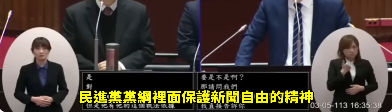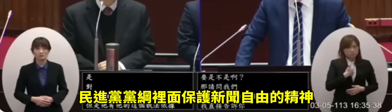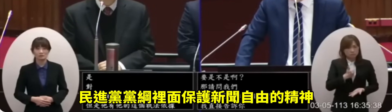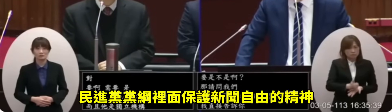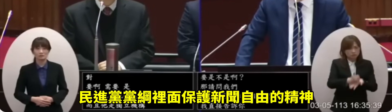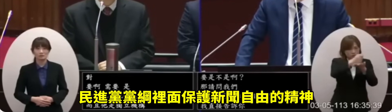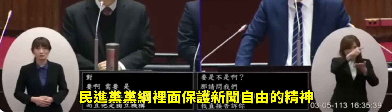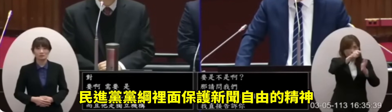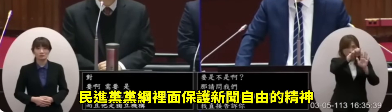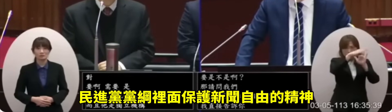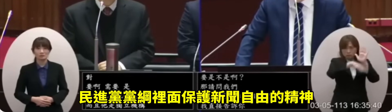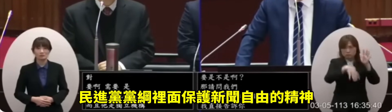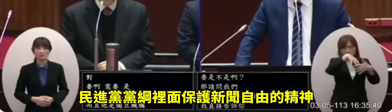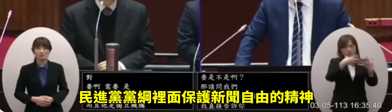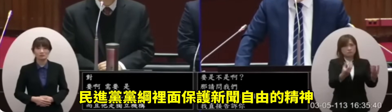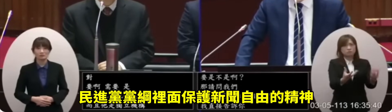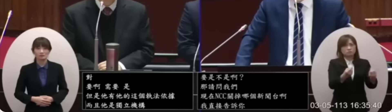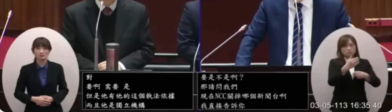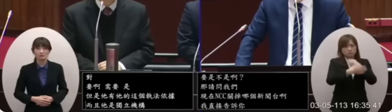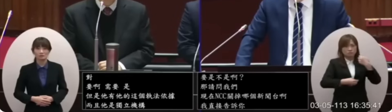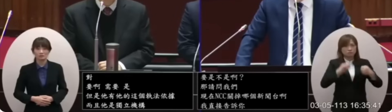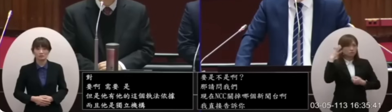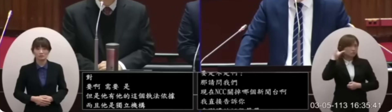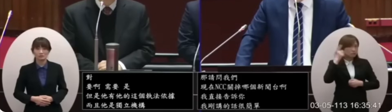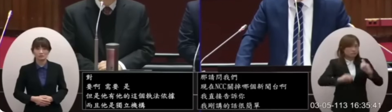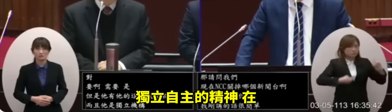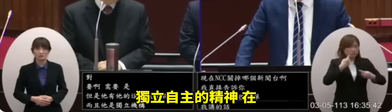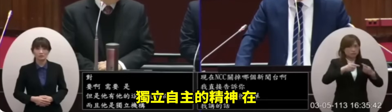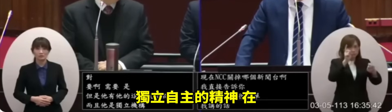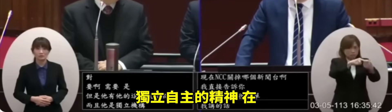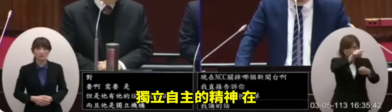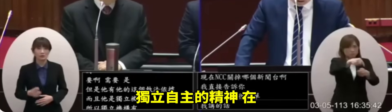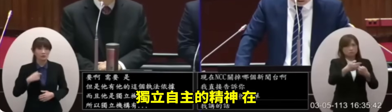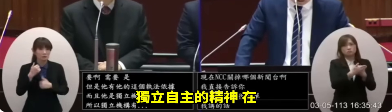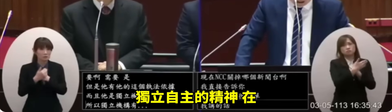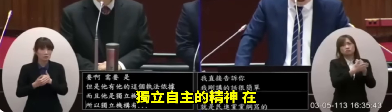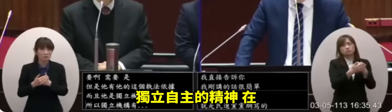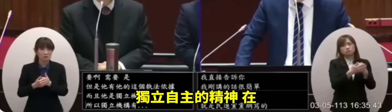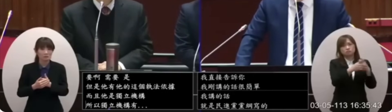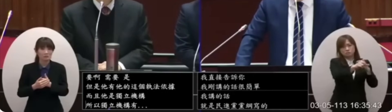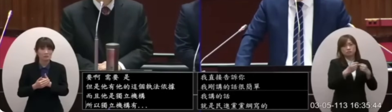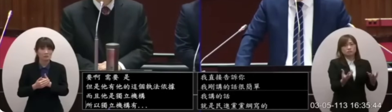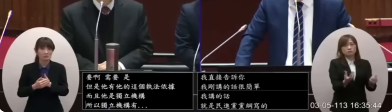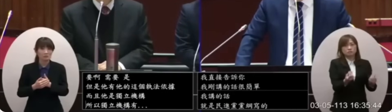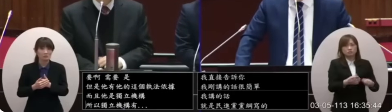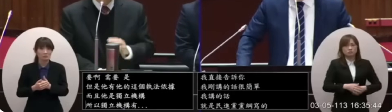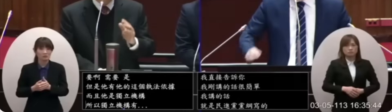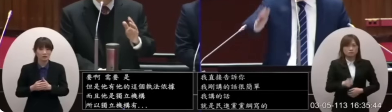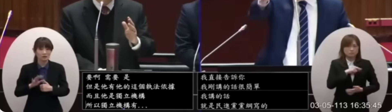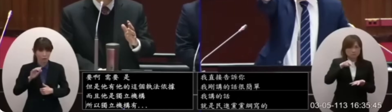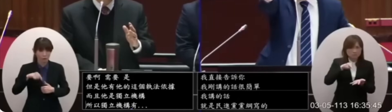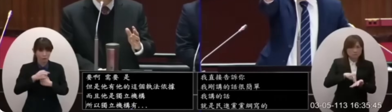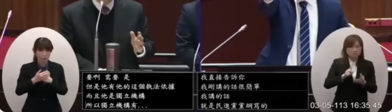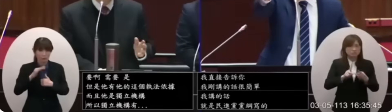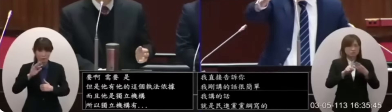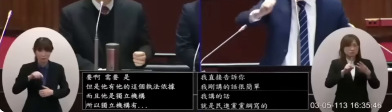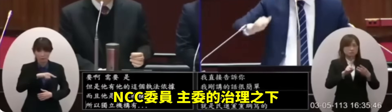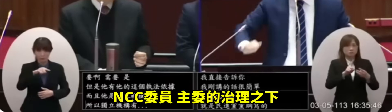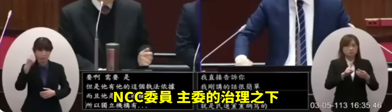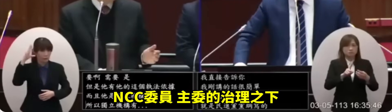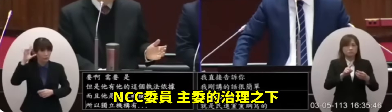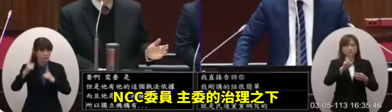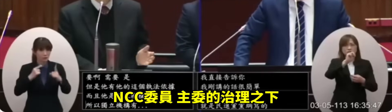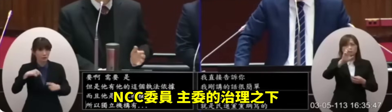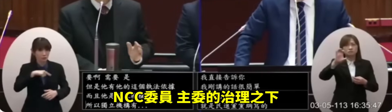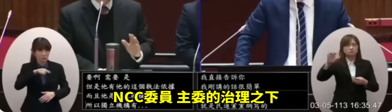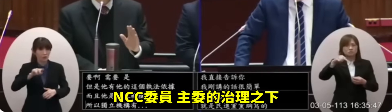党纲里面保护新闻自由的精神啊，独立自主的精神在 我们有保护新闻自由